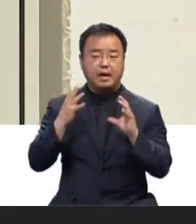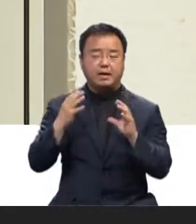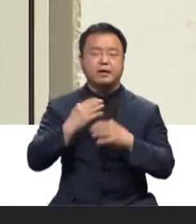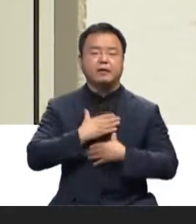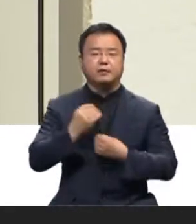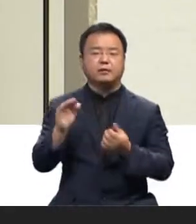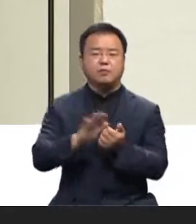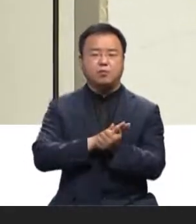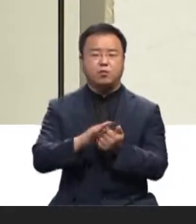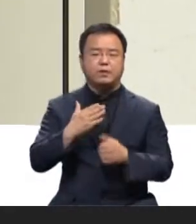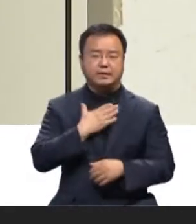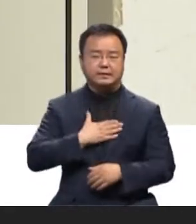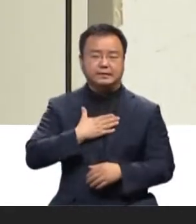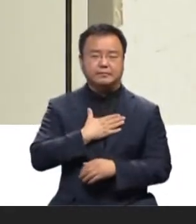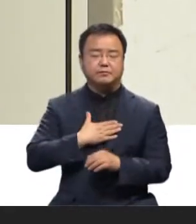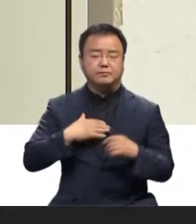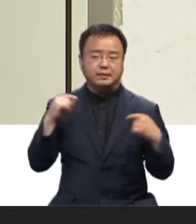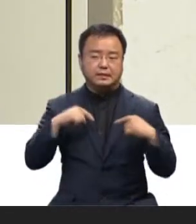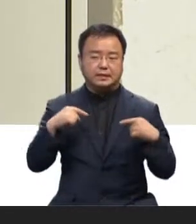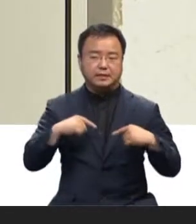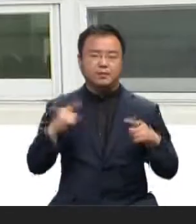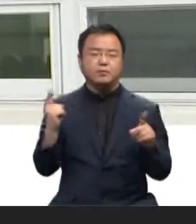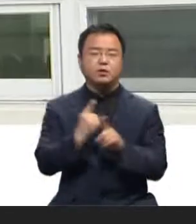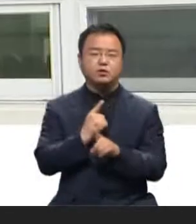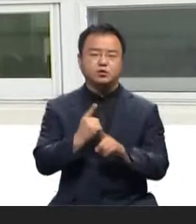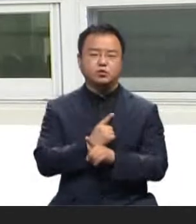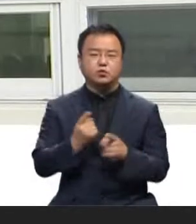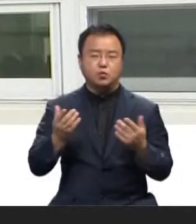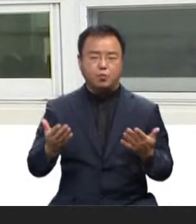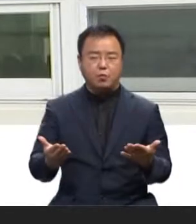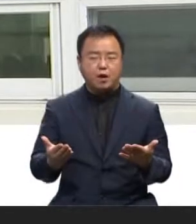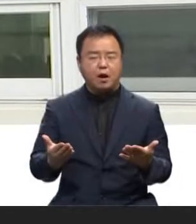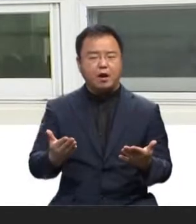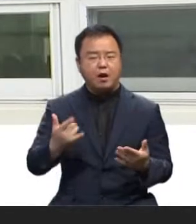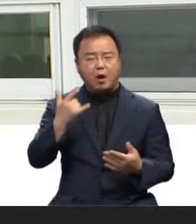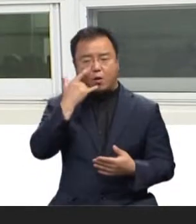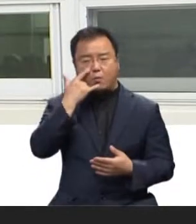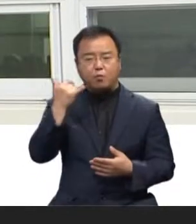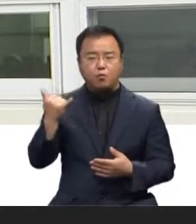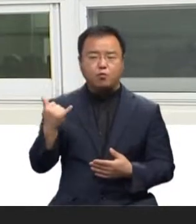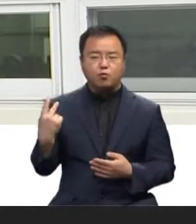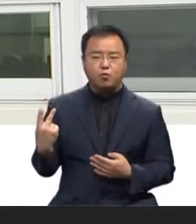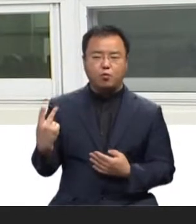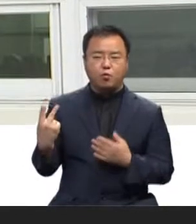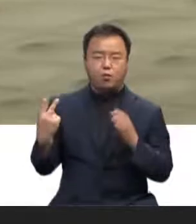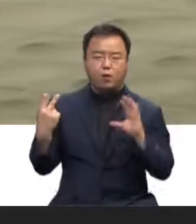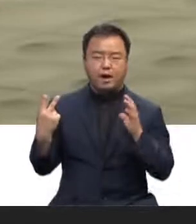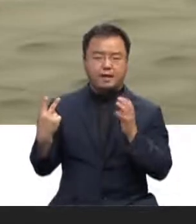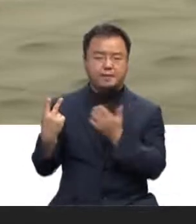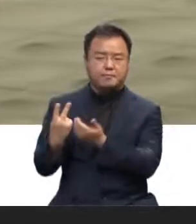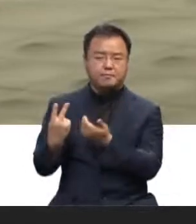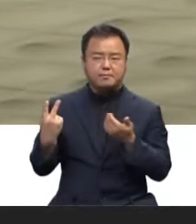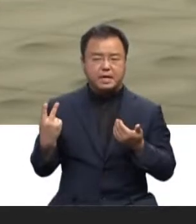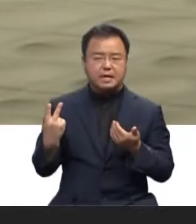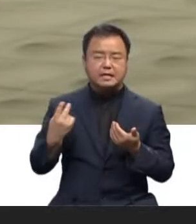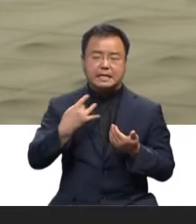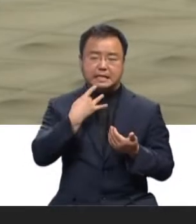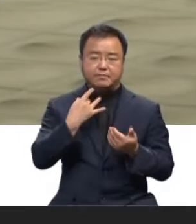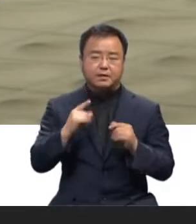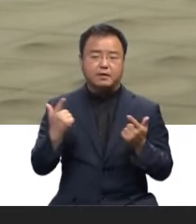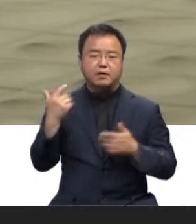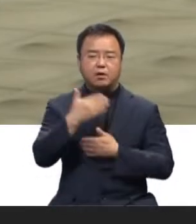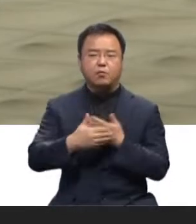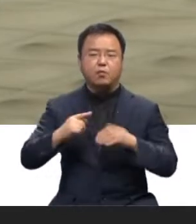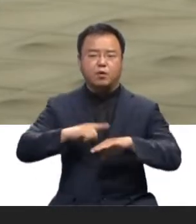심리상담과 치료도 합니다 단순히 부모에게서 아이를 분리하는 데 그치지 않고 몸과 마음을 빨리